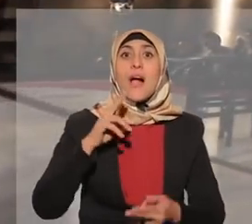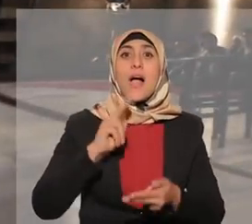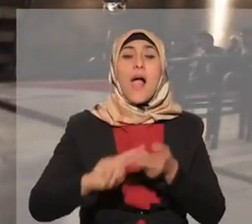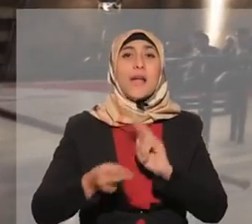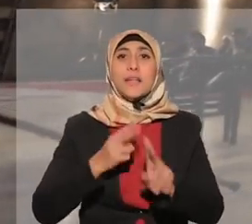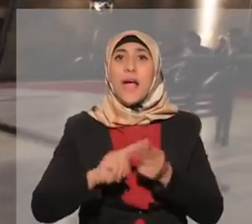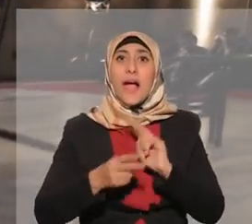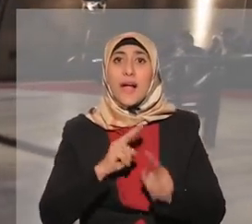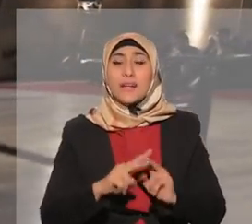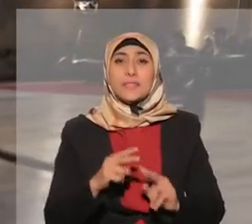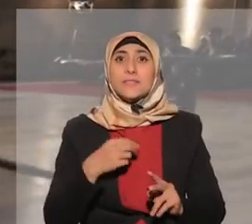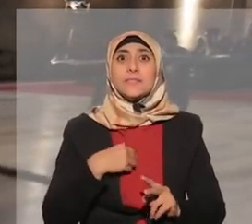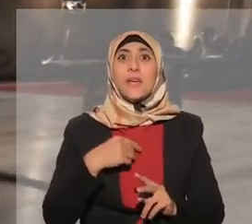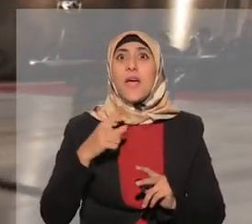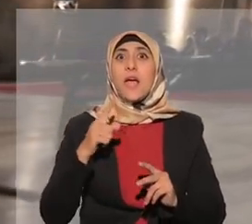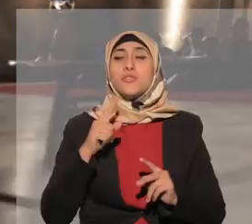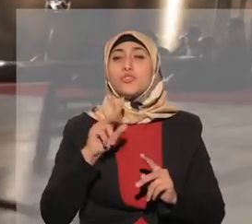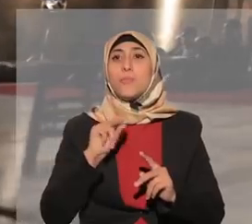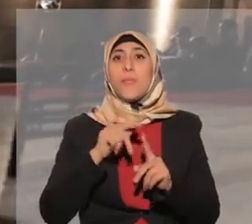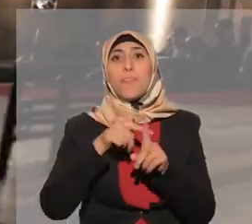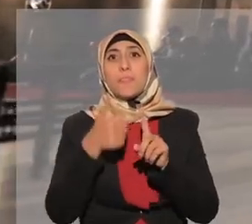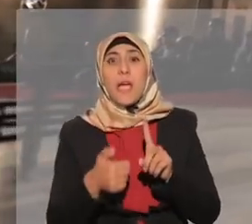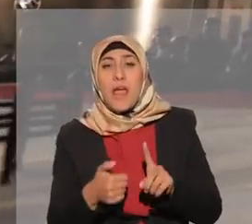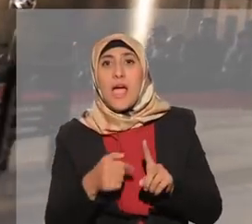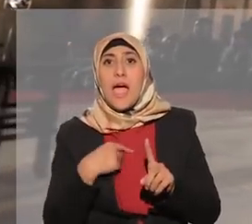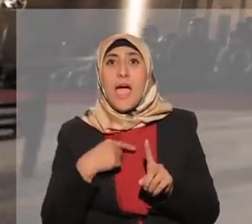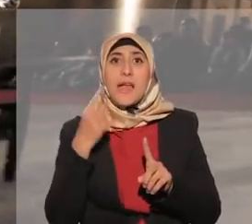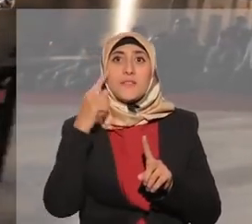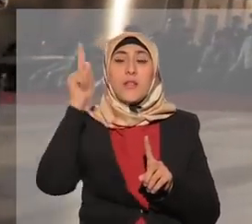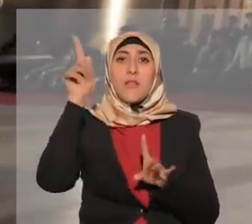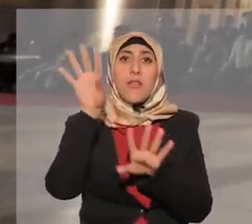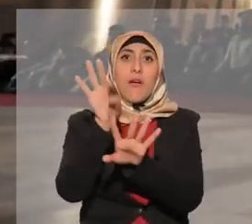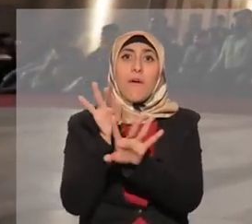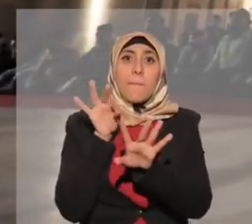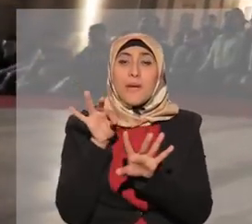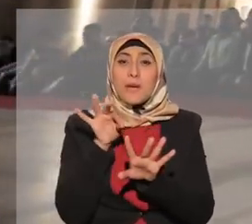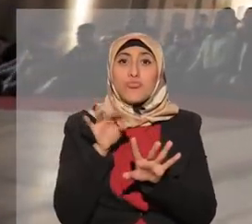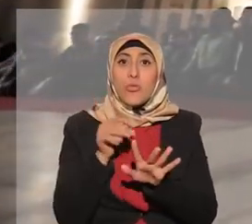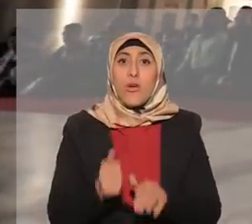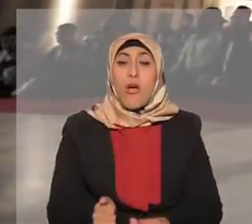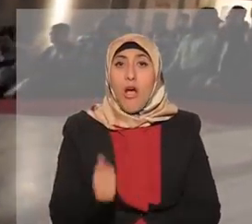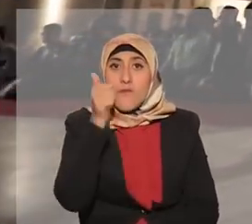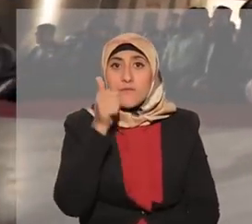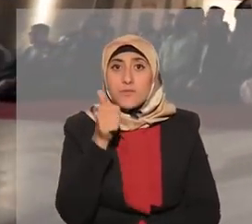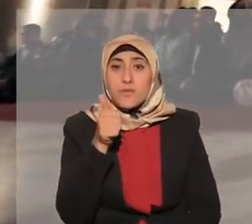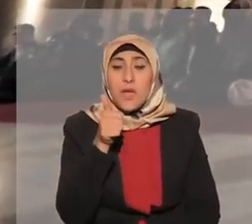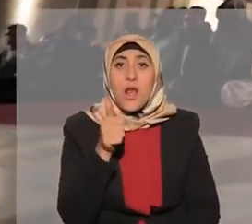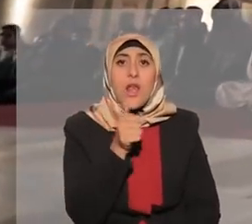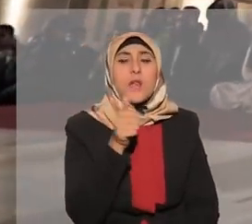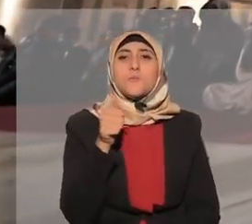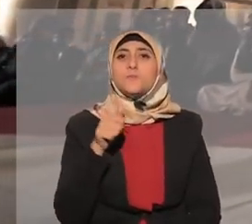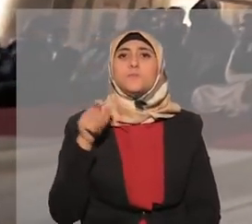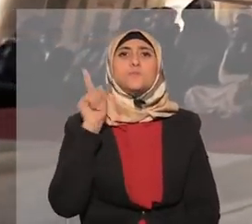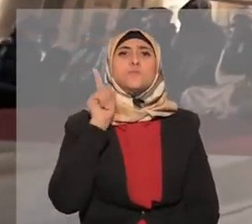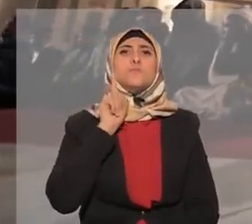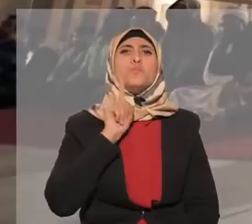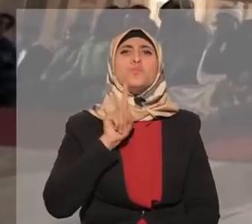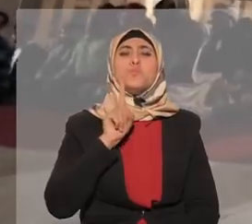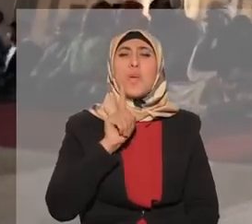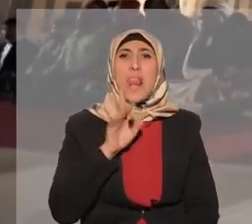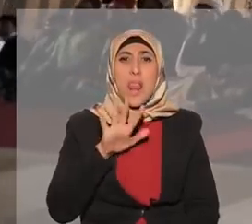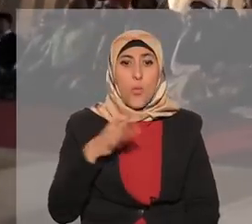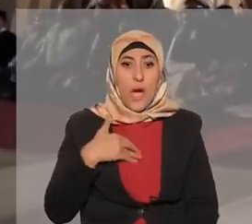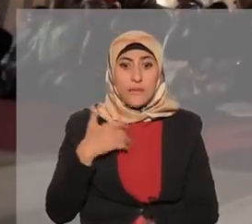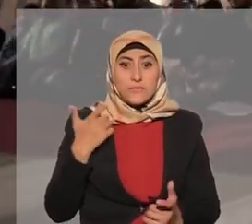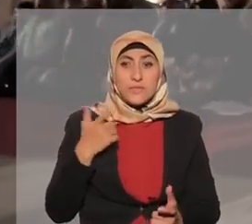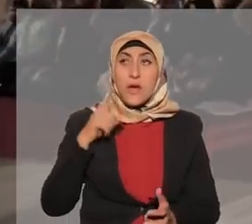من اتكل على حسن اختيار الله تعالى له لم يتمن غير ما